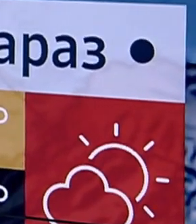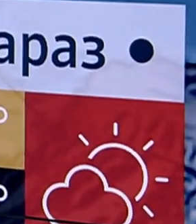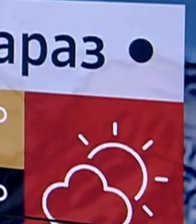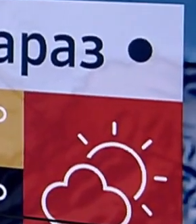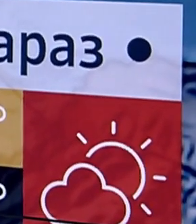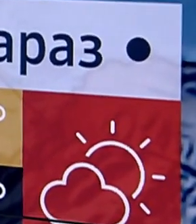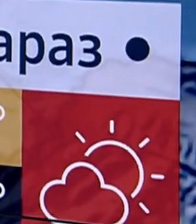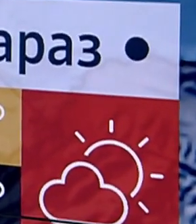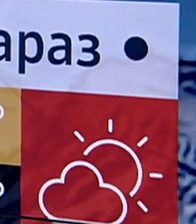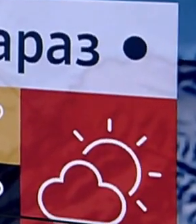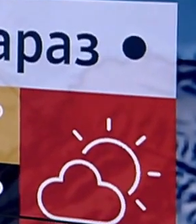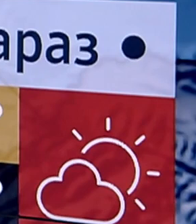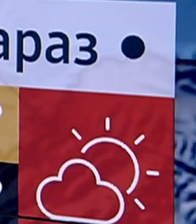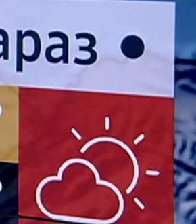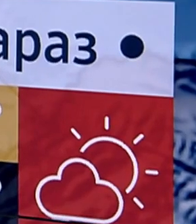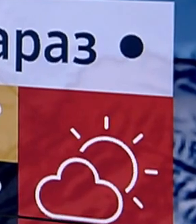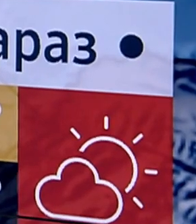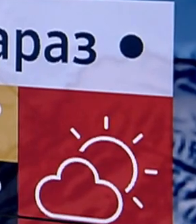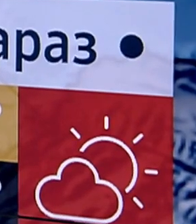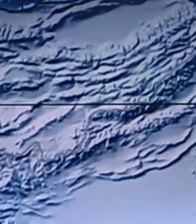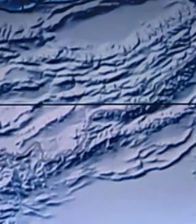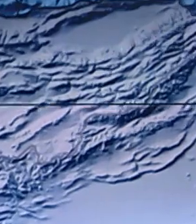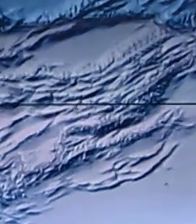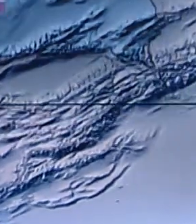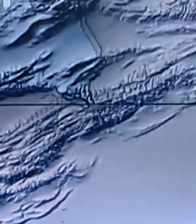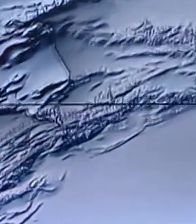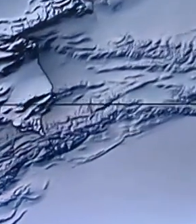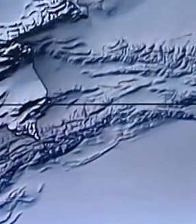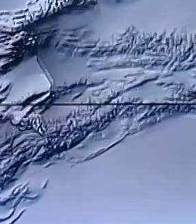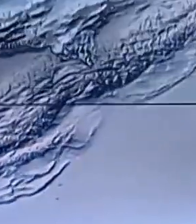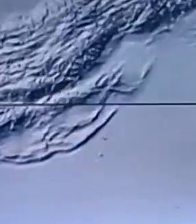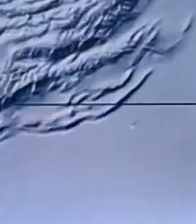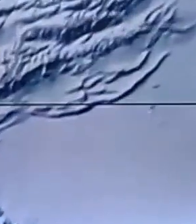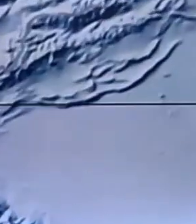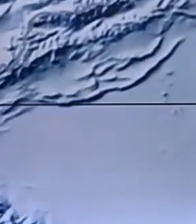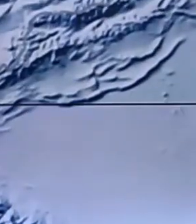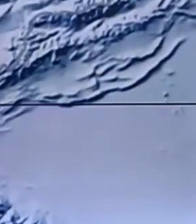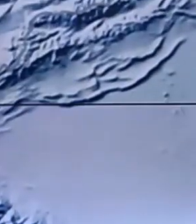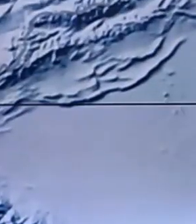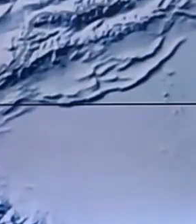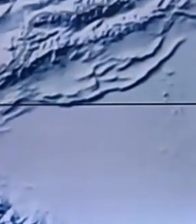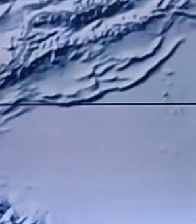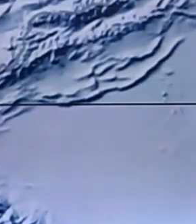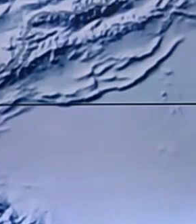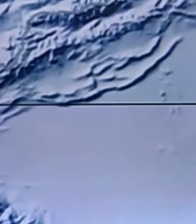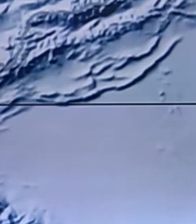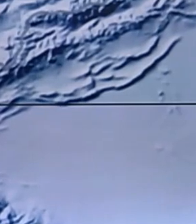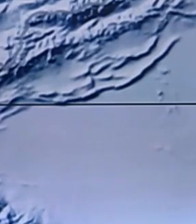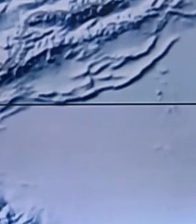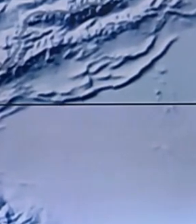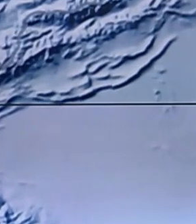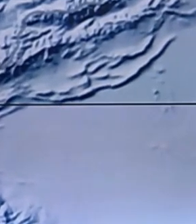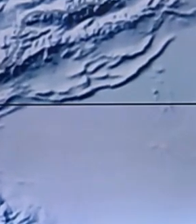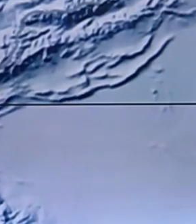Таразда күндіз +34, түнде 19 градус жылы. Республикалық маңызы бар қалаларға келетін болсақ, Шымкентте күн ала бұлтты,